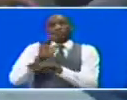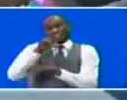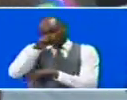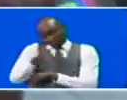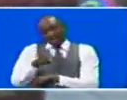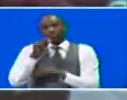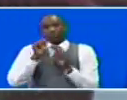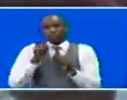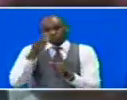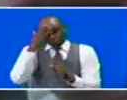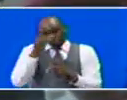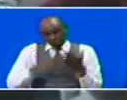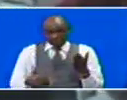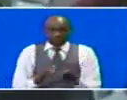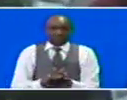wa chama hicho.